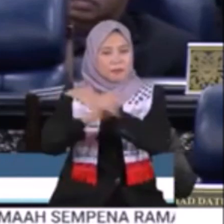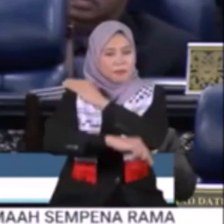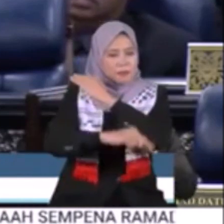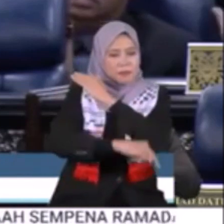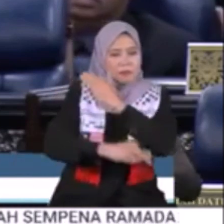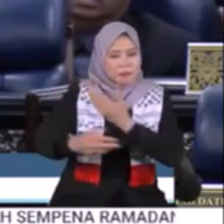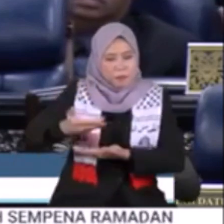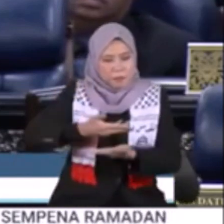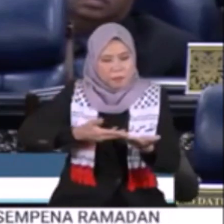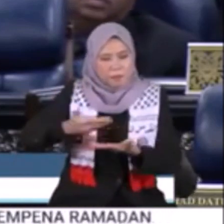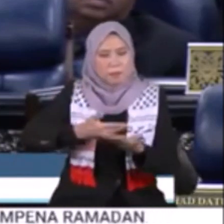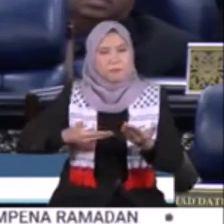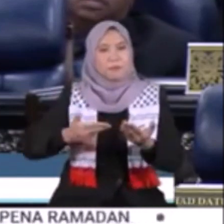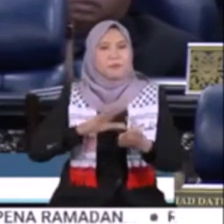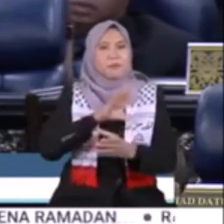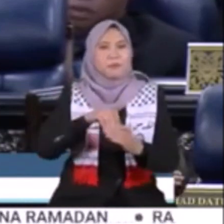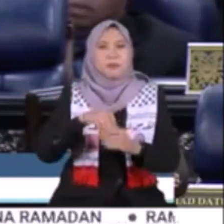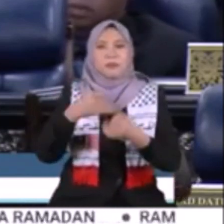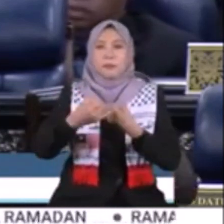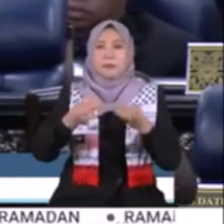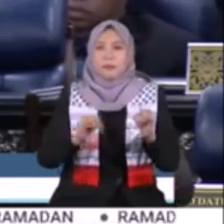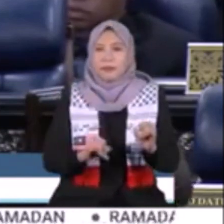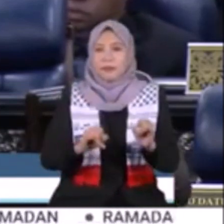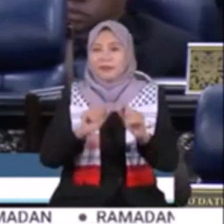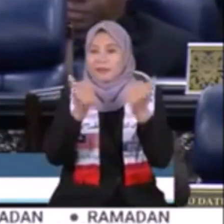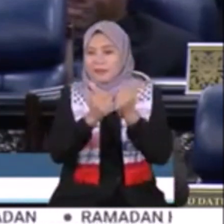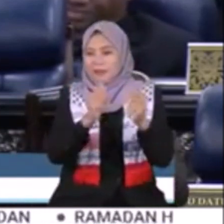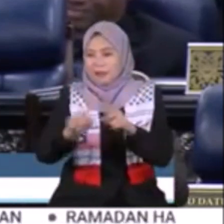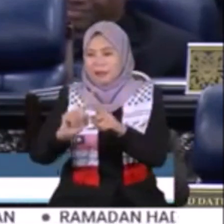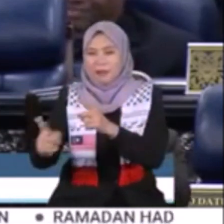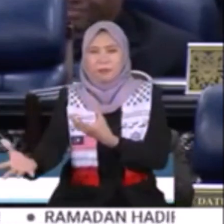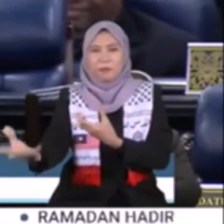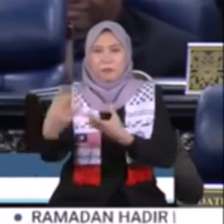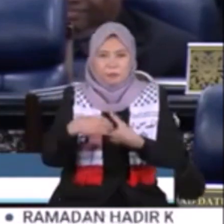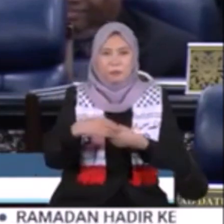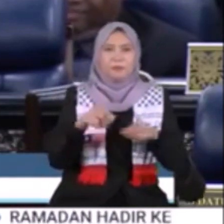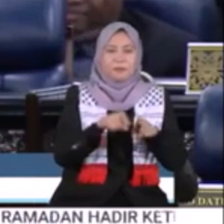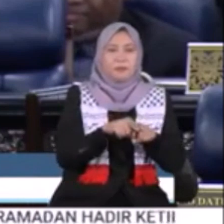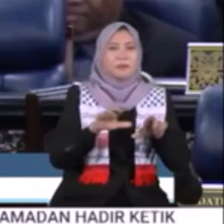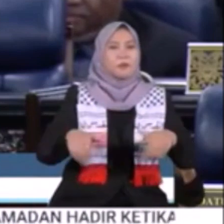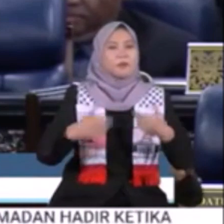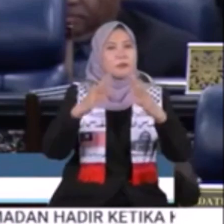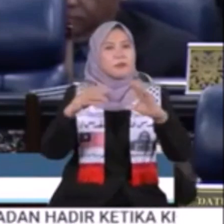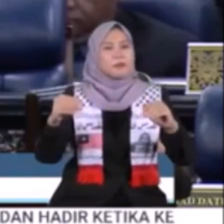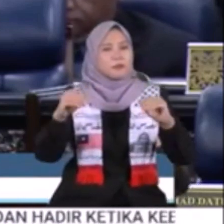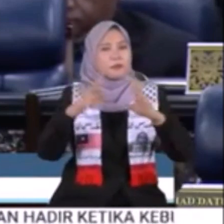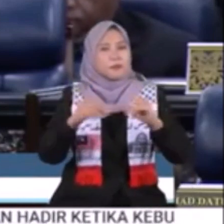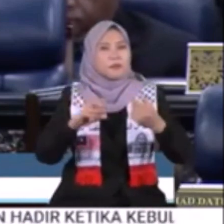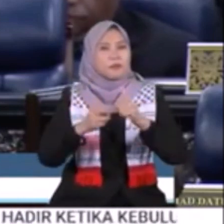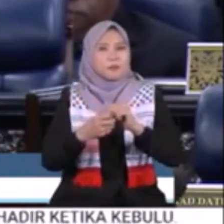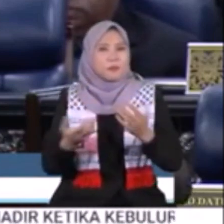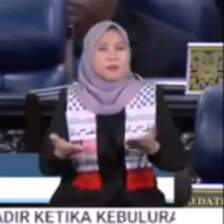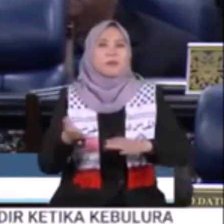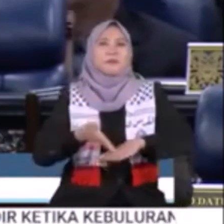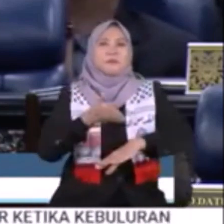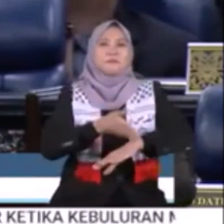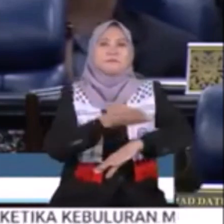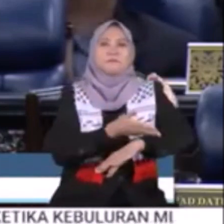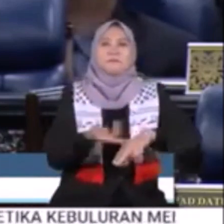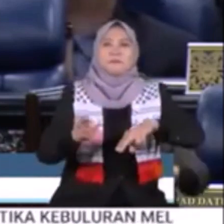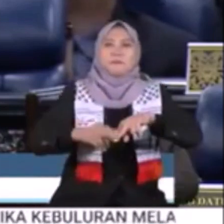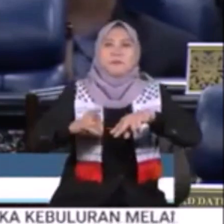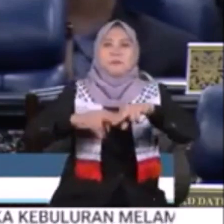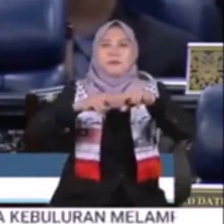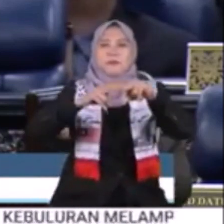secara serius yang melibatkan pelbagai jabatan dan agensi dalam mencari kaedah yang terbaik untuk mempertingkatkan